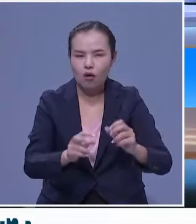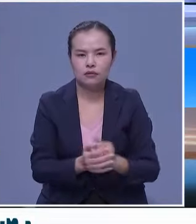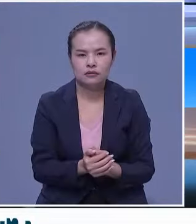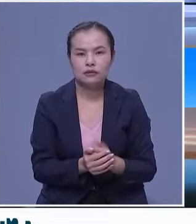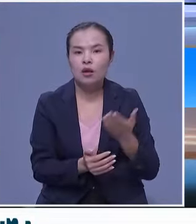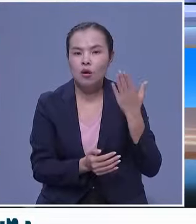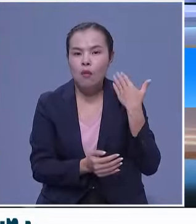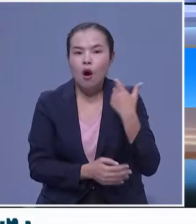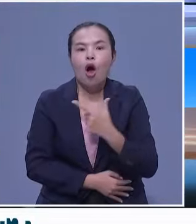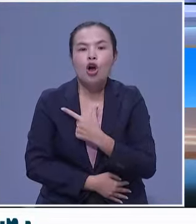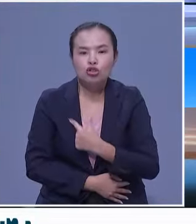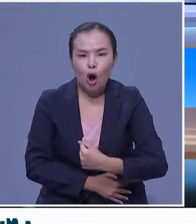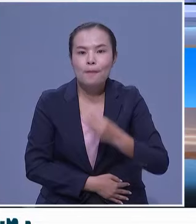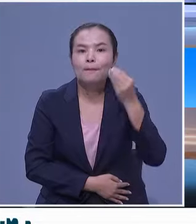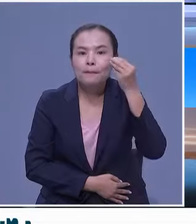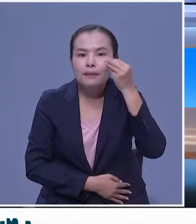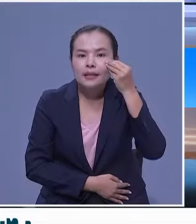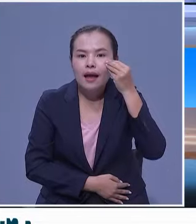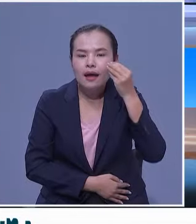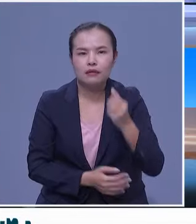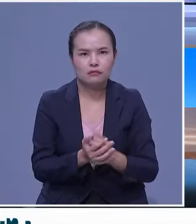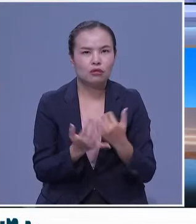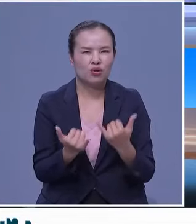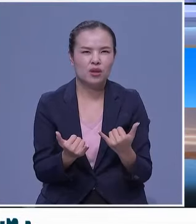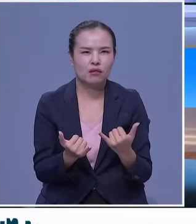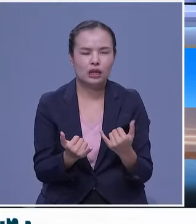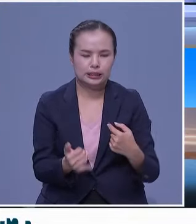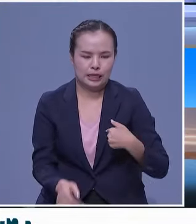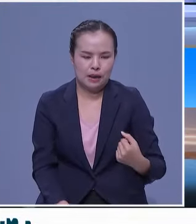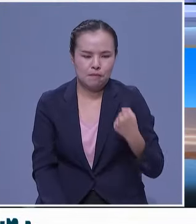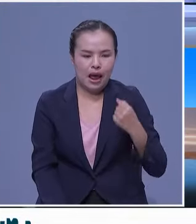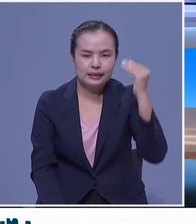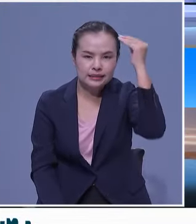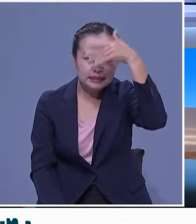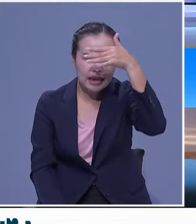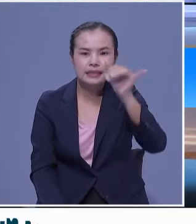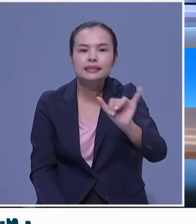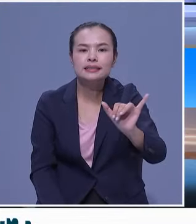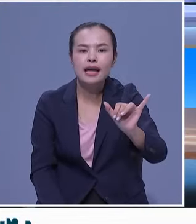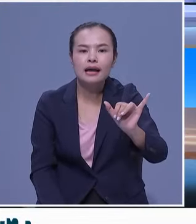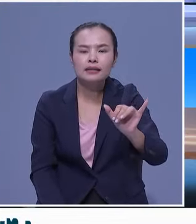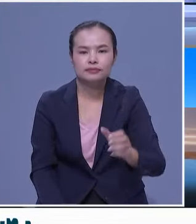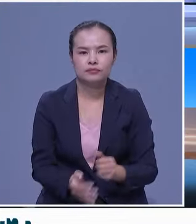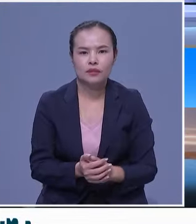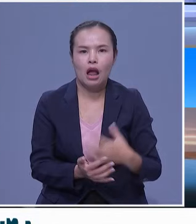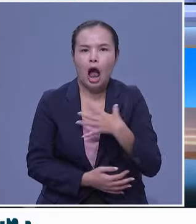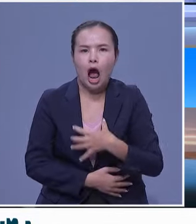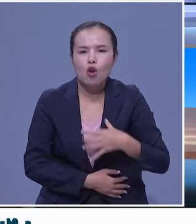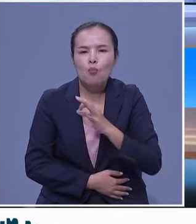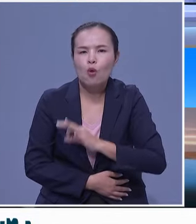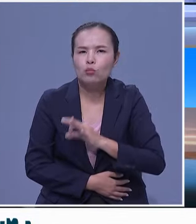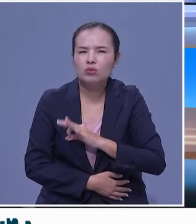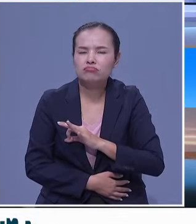นที่เคยชื่นชอบคุณพิธาแล้วนะตอนนี้อาจจะยังไม่เชื่อมั่นในตัวคุณเท้งหรือเป็นเรื่องของอารมณ์ความรู้สึก